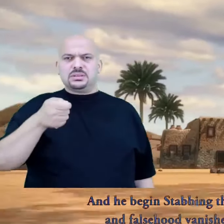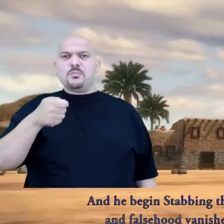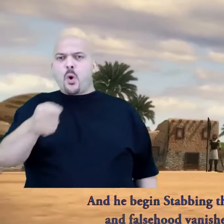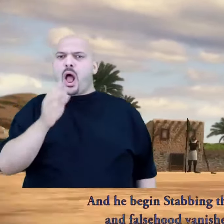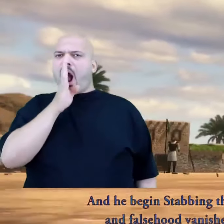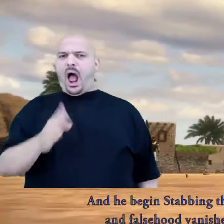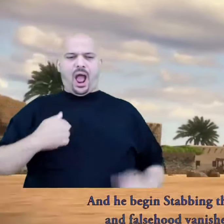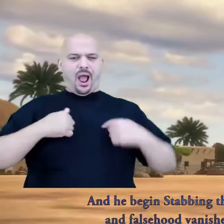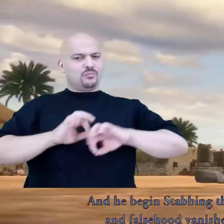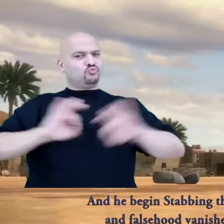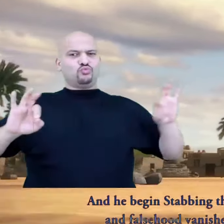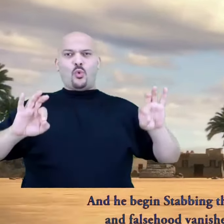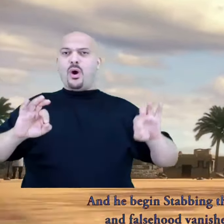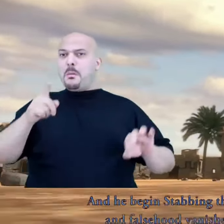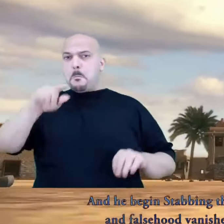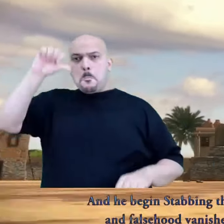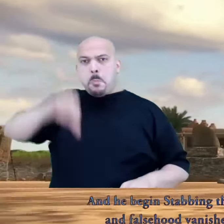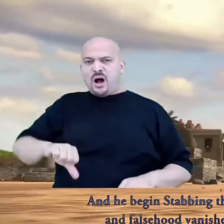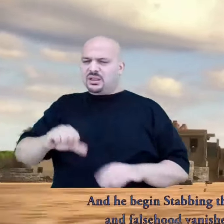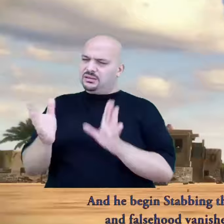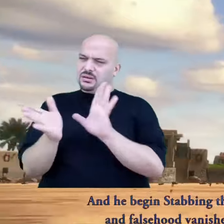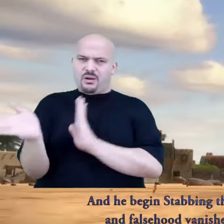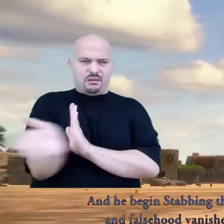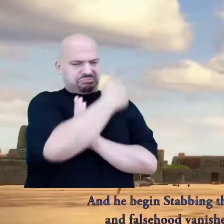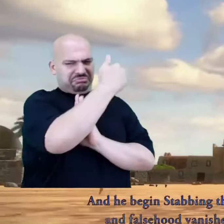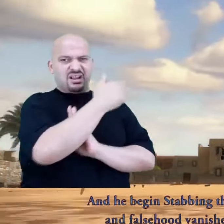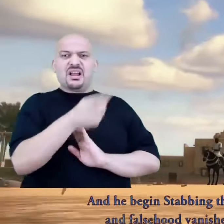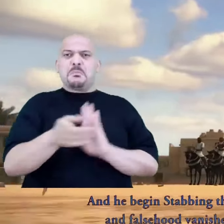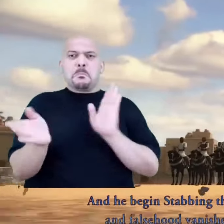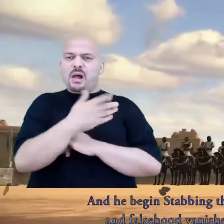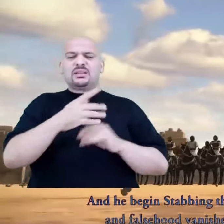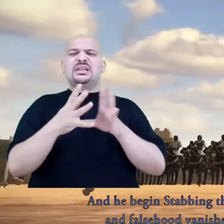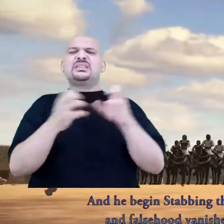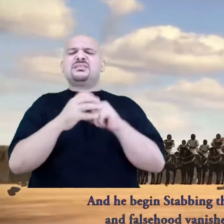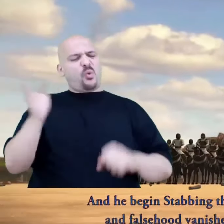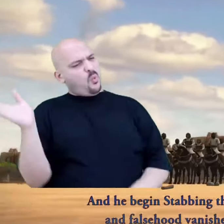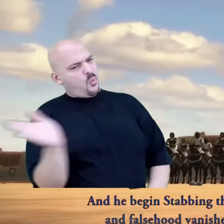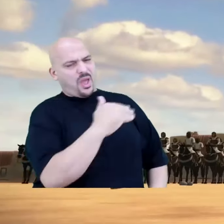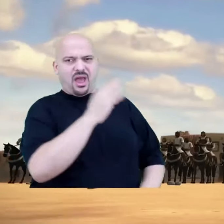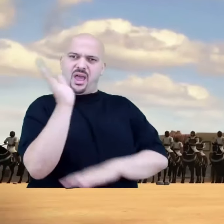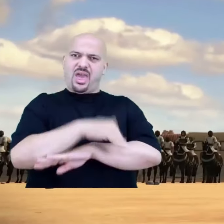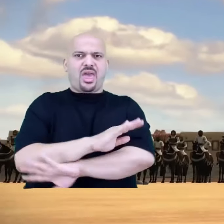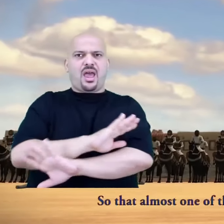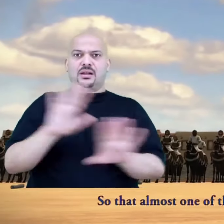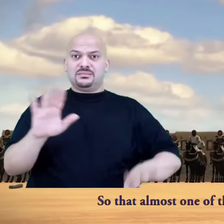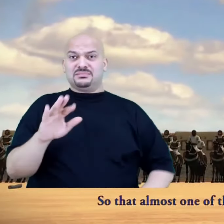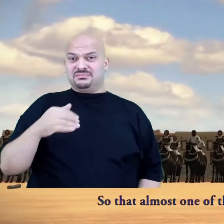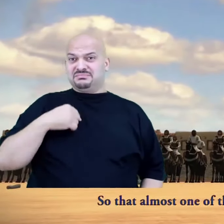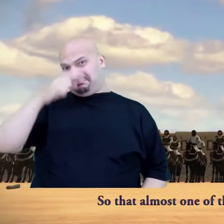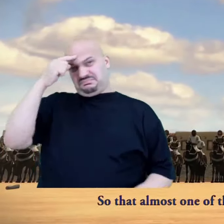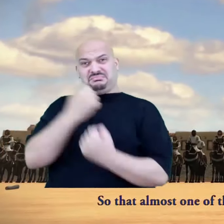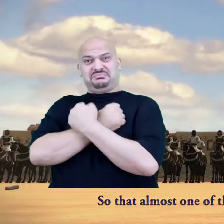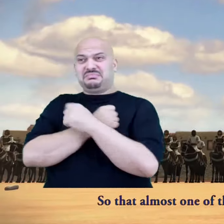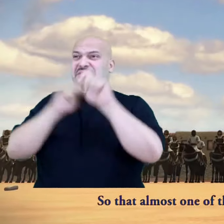الحق وزهق الباطل، إن الباطل كان زهوقا. فما